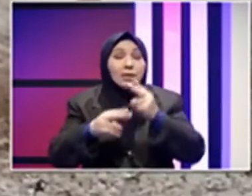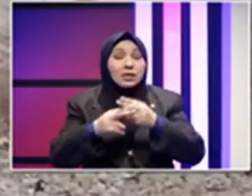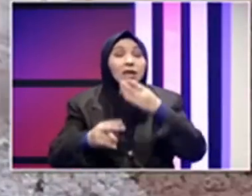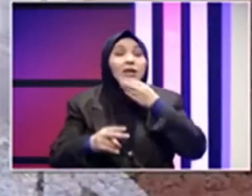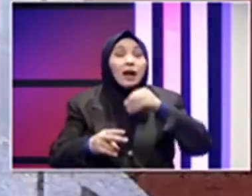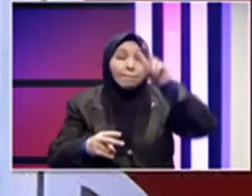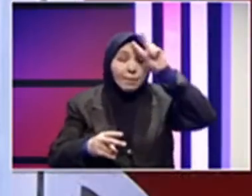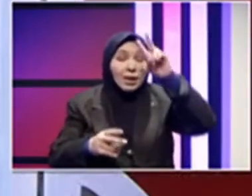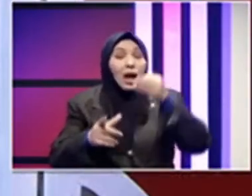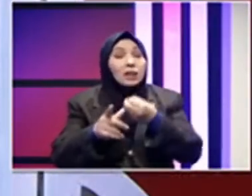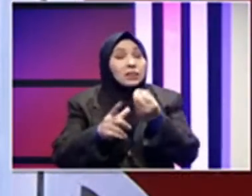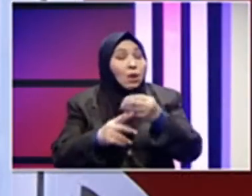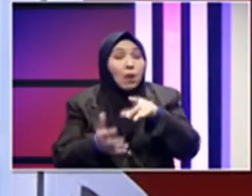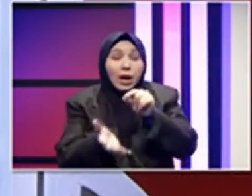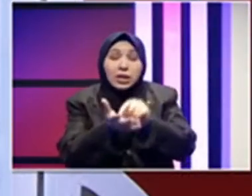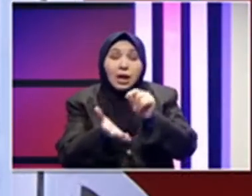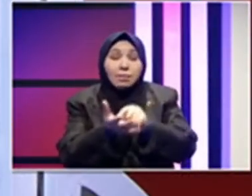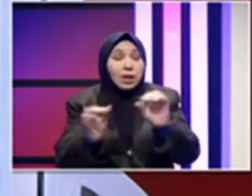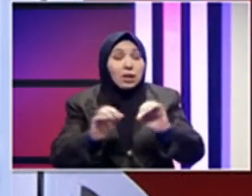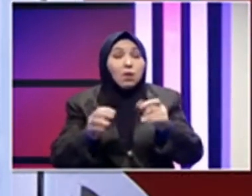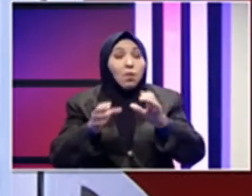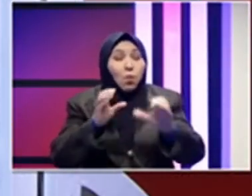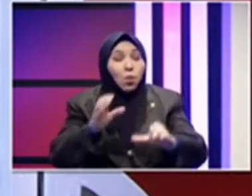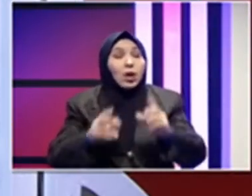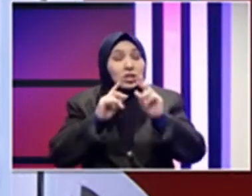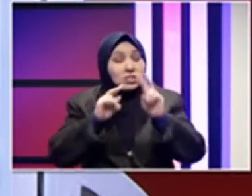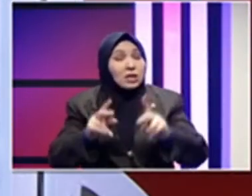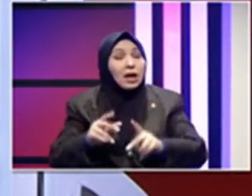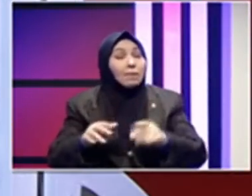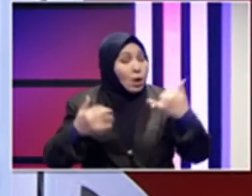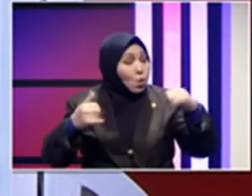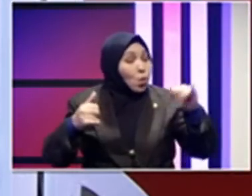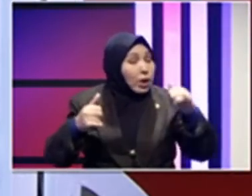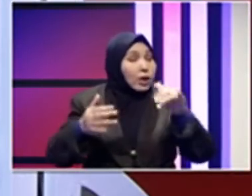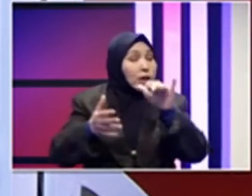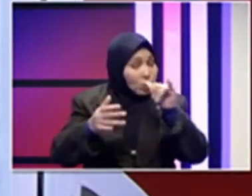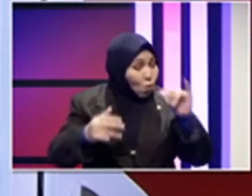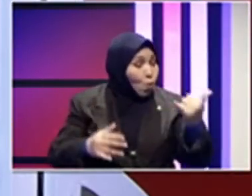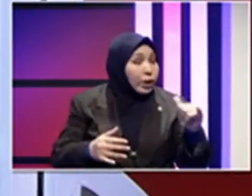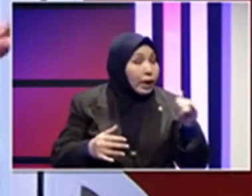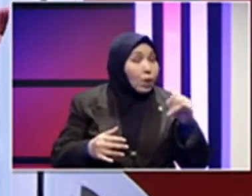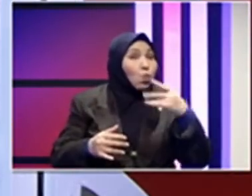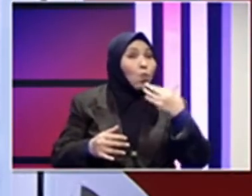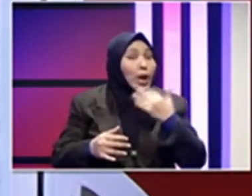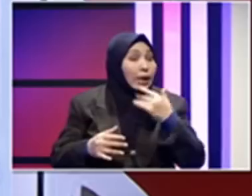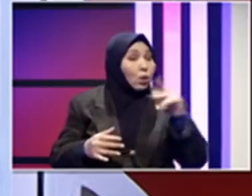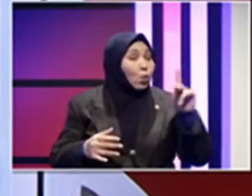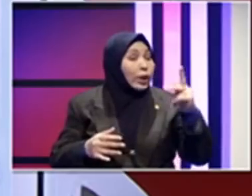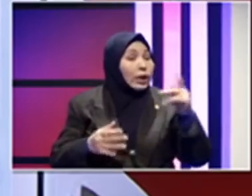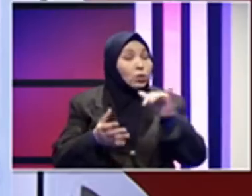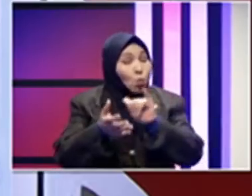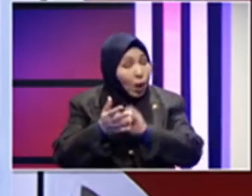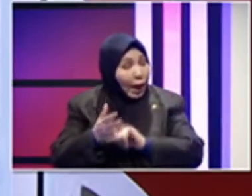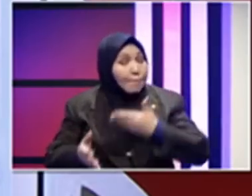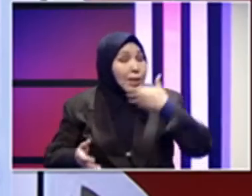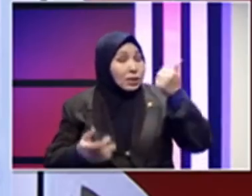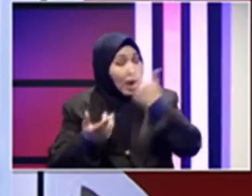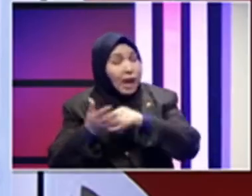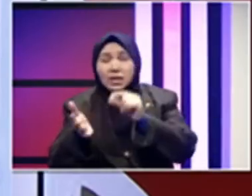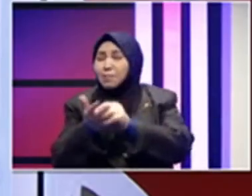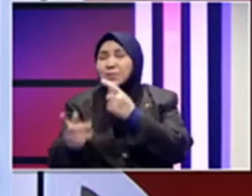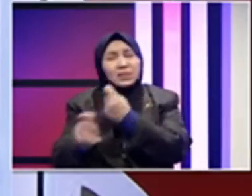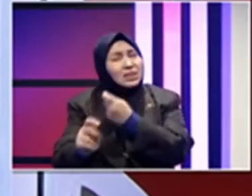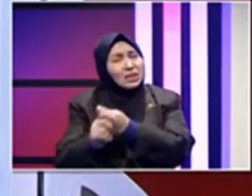namanya ayam. Betul, kan? Tak ada pula orang cakap bahawa oh yang kuning tu lebih baik daripada yang warna hitam. Betul. Ayam tetap ayam. Ya. Maka apabila kita melihat